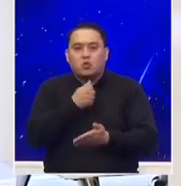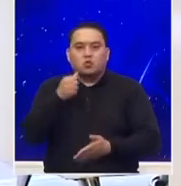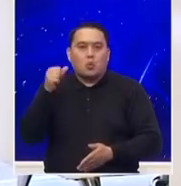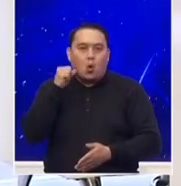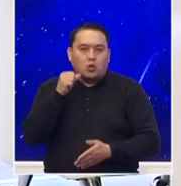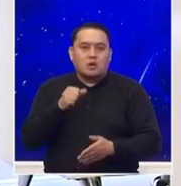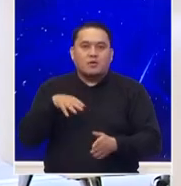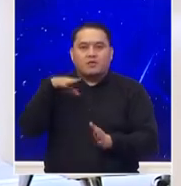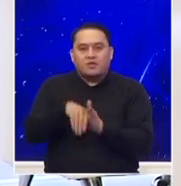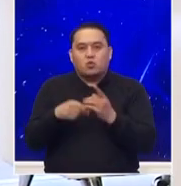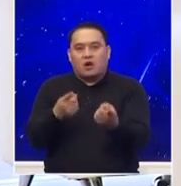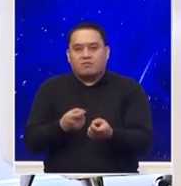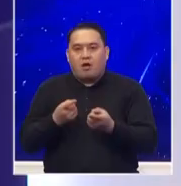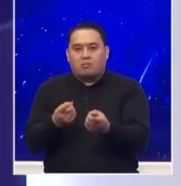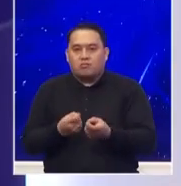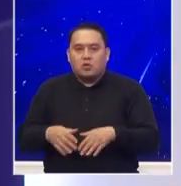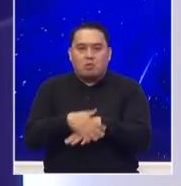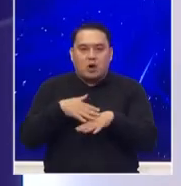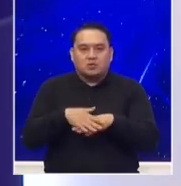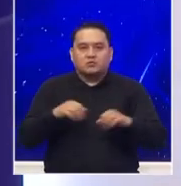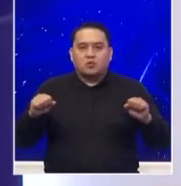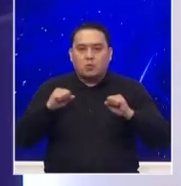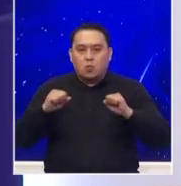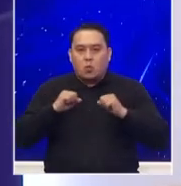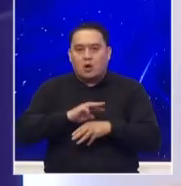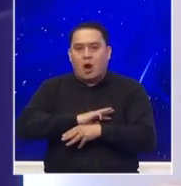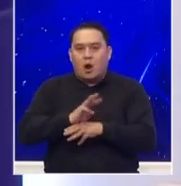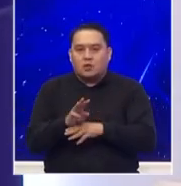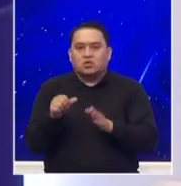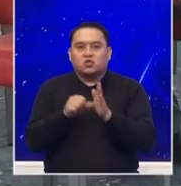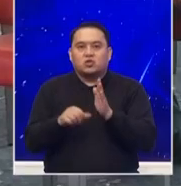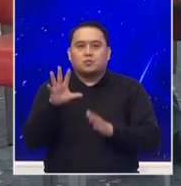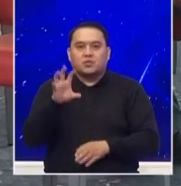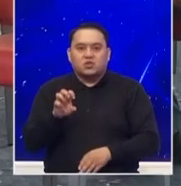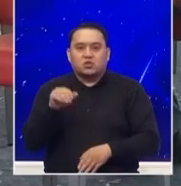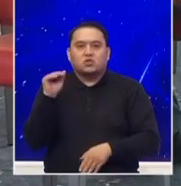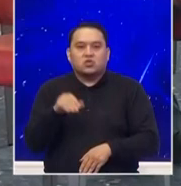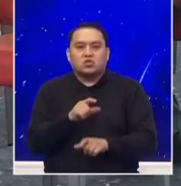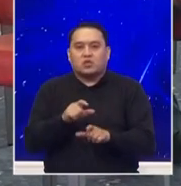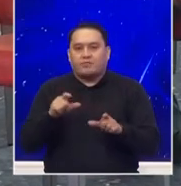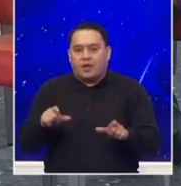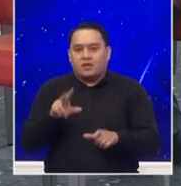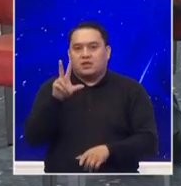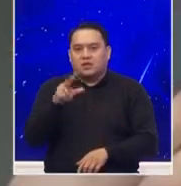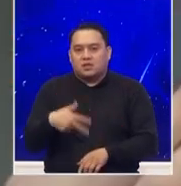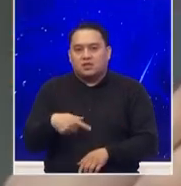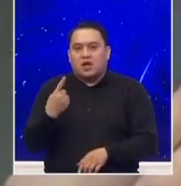год и по вовлечению населения в массовый спорт. Так, в Семеречье охвачено более 650 тысяч человек, а